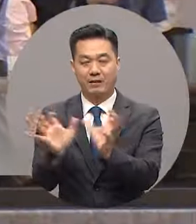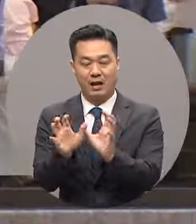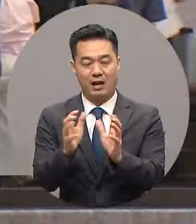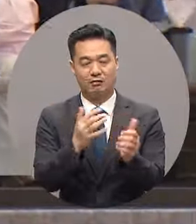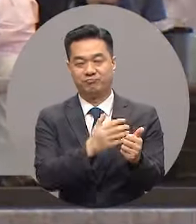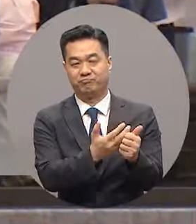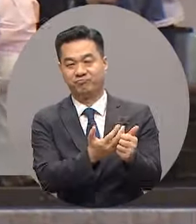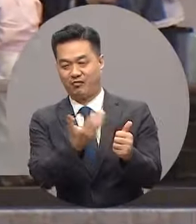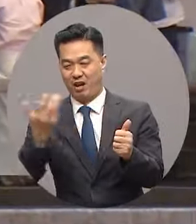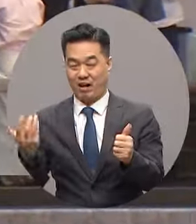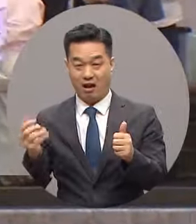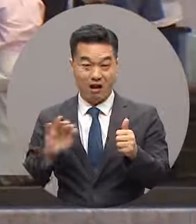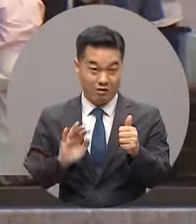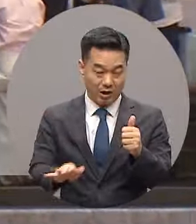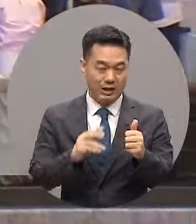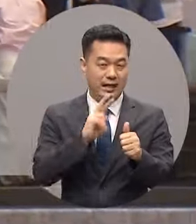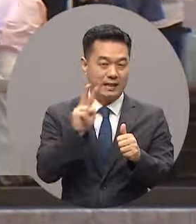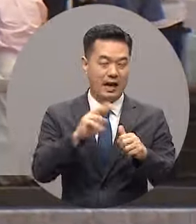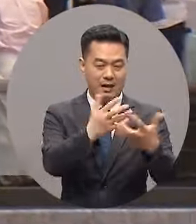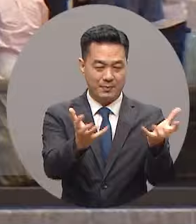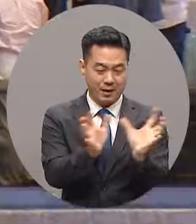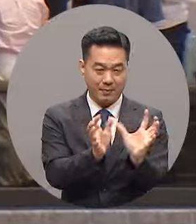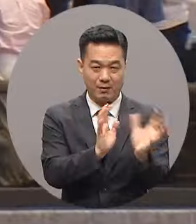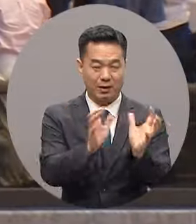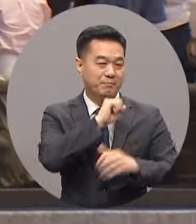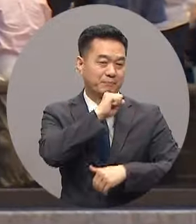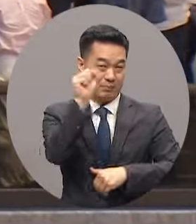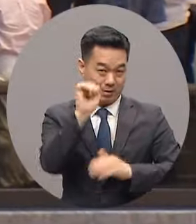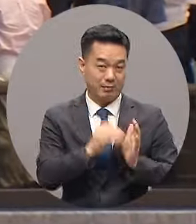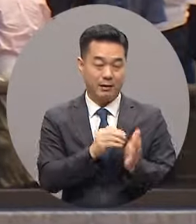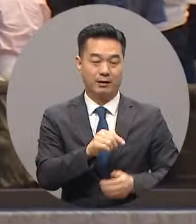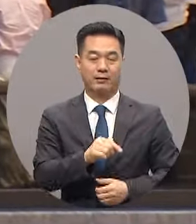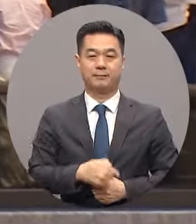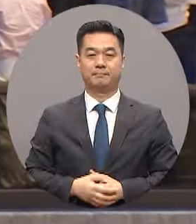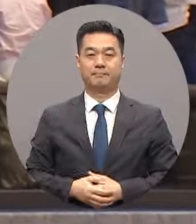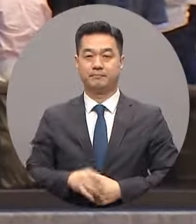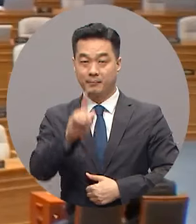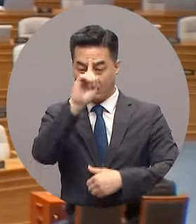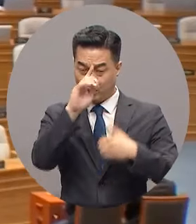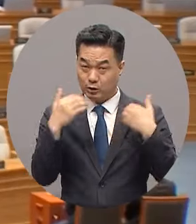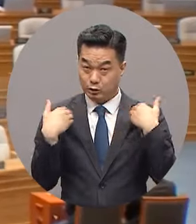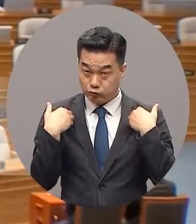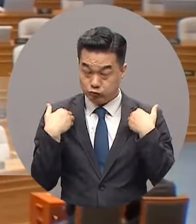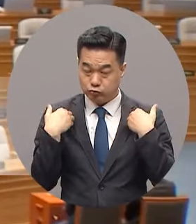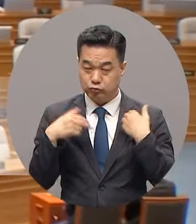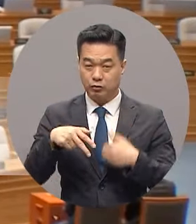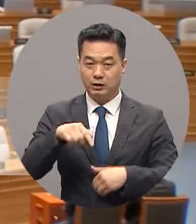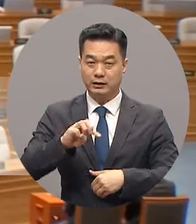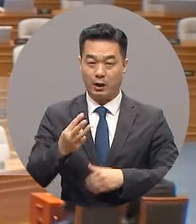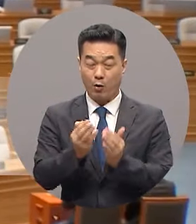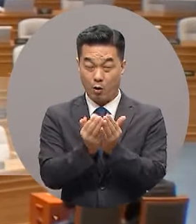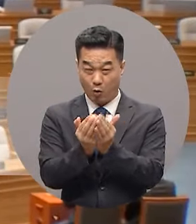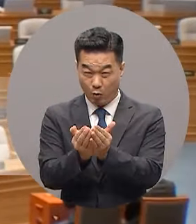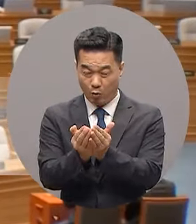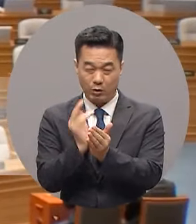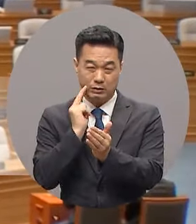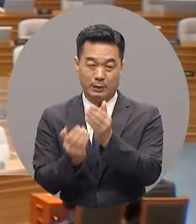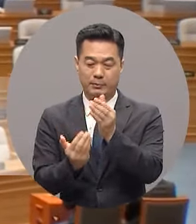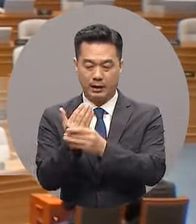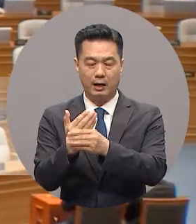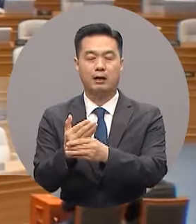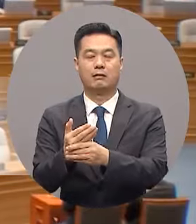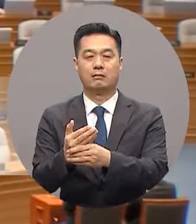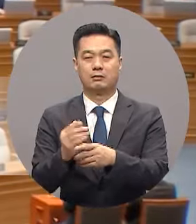퇴장한 가운데 야권 단독으로 이들 법안을 통과시켰습니다. 정부는 다만 세월호 참사 피해자의 의료비 지원